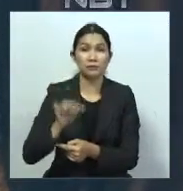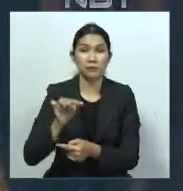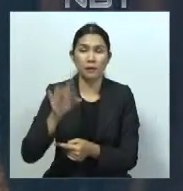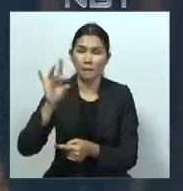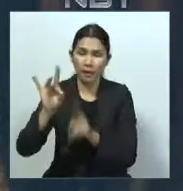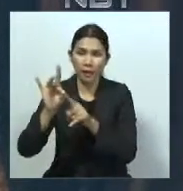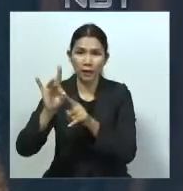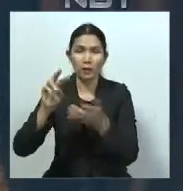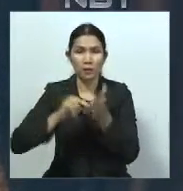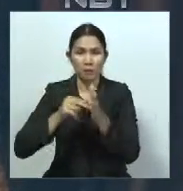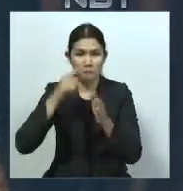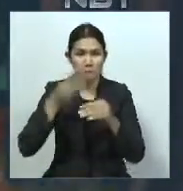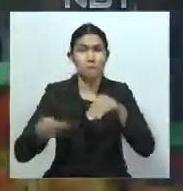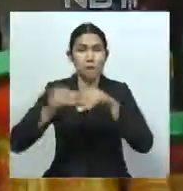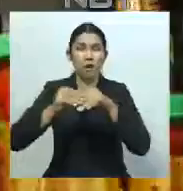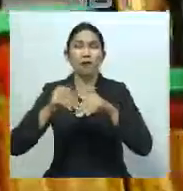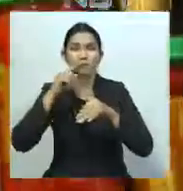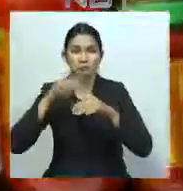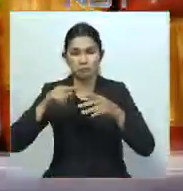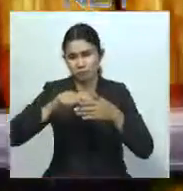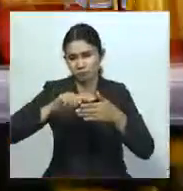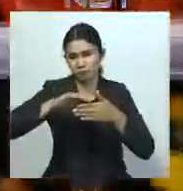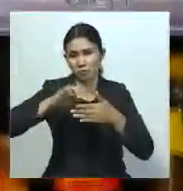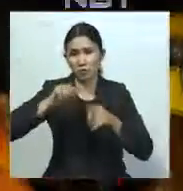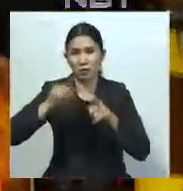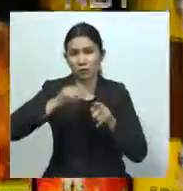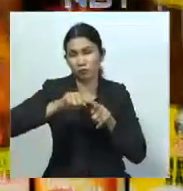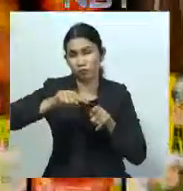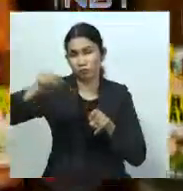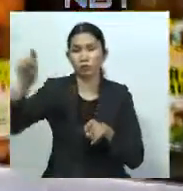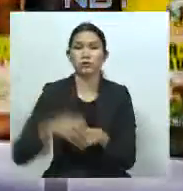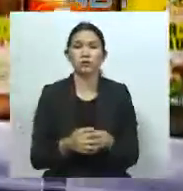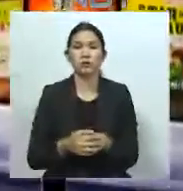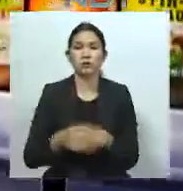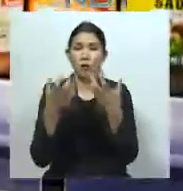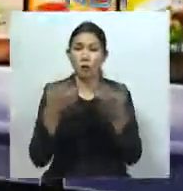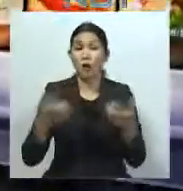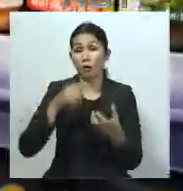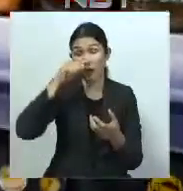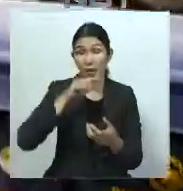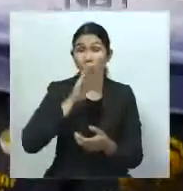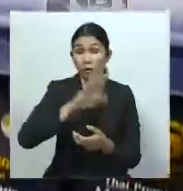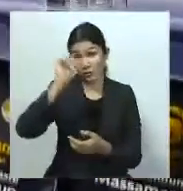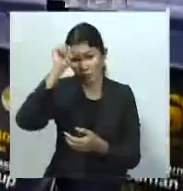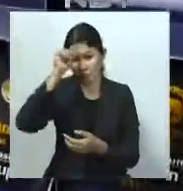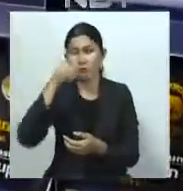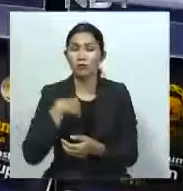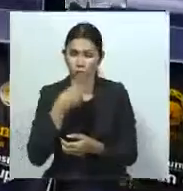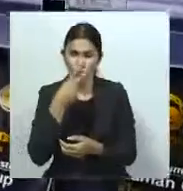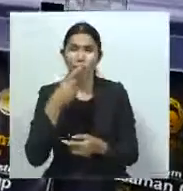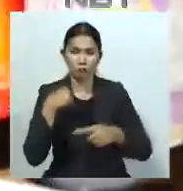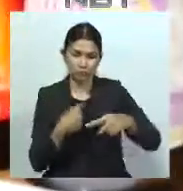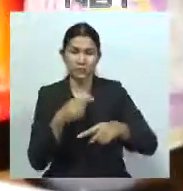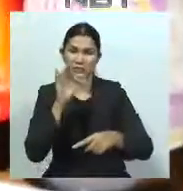ของฐานที่ขยายสูงขึ้น สินค้าไทยในสายตาของคนอินเดียถือว่าอยู่ในมุมมองที่เป็นบว